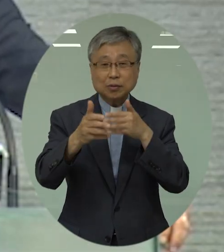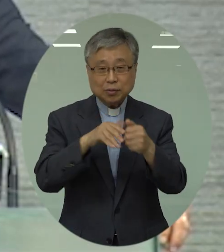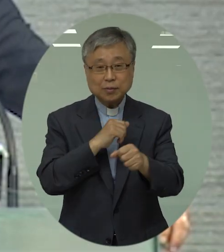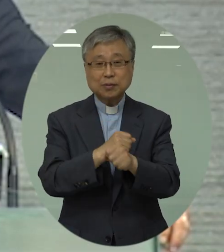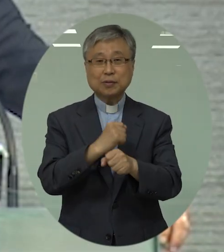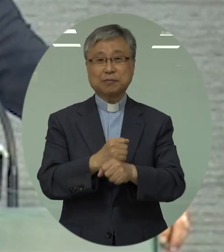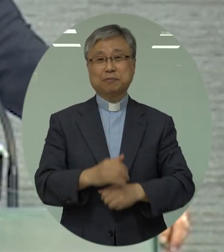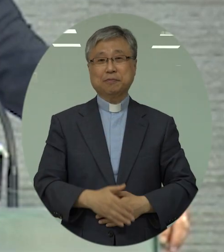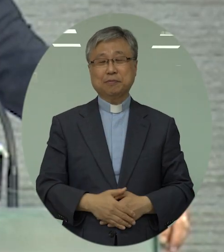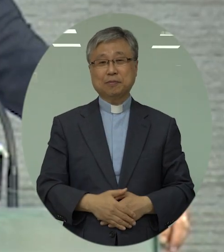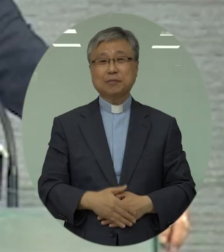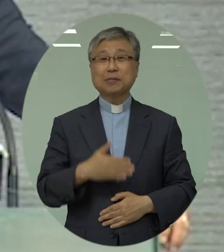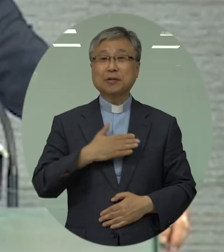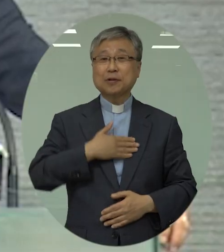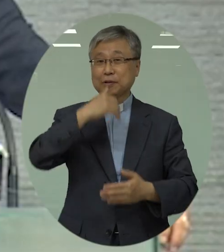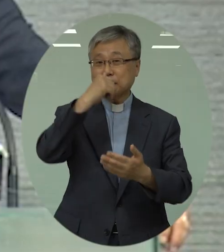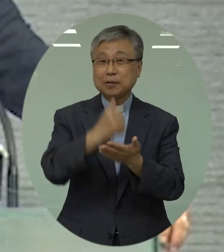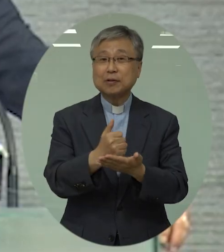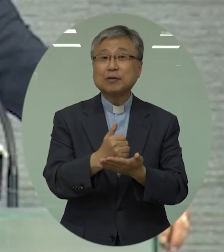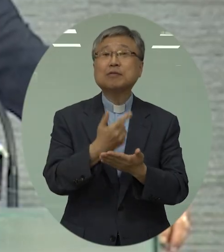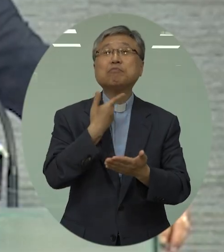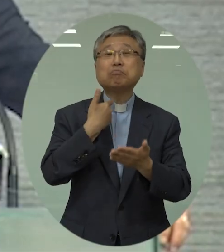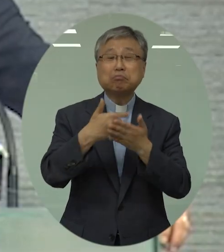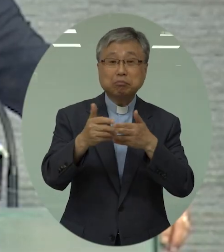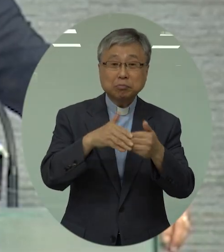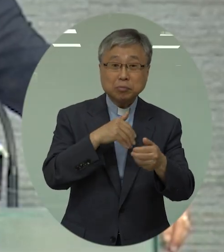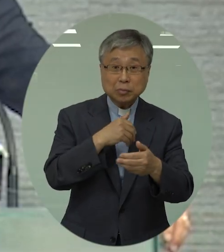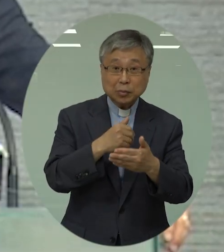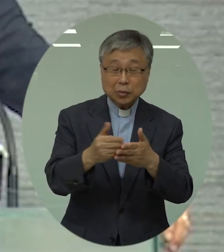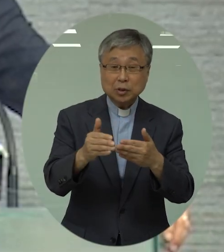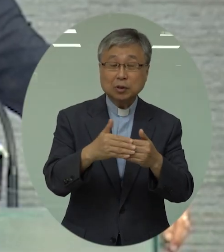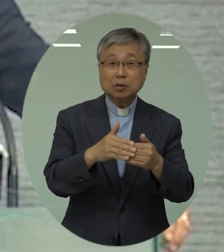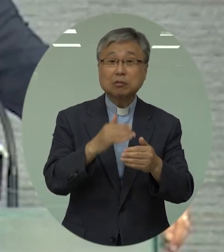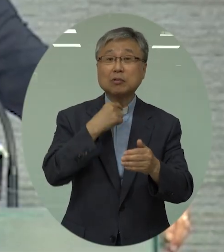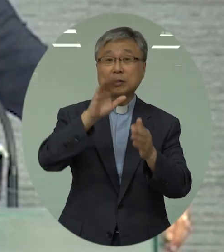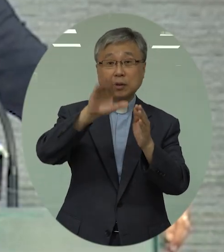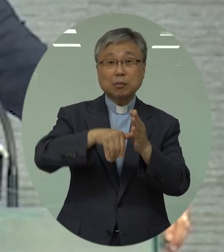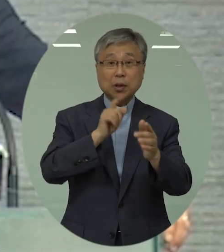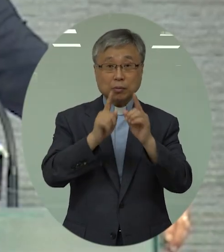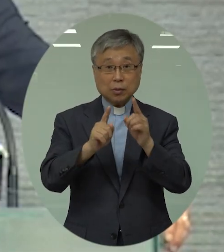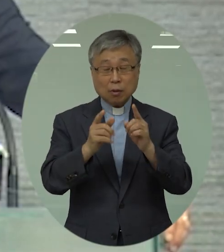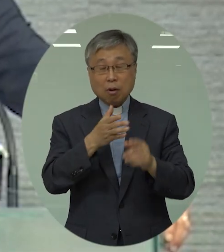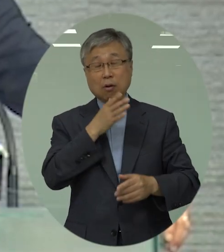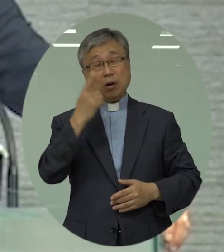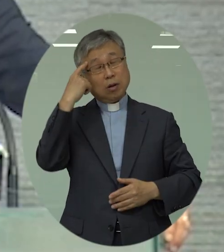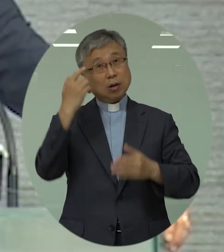체험하고 내가 죄를 지으려고 하다도 말씀이 퍼뜩 생각이 나서 안 되지.